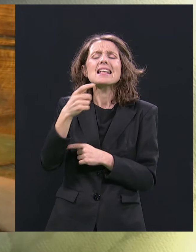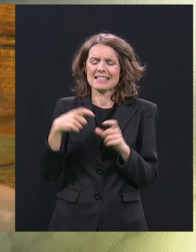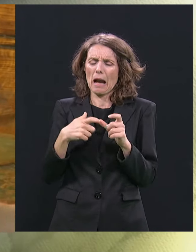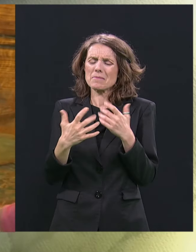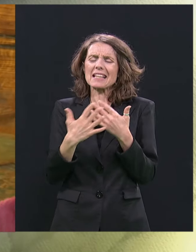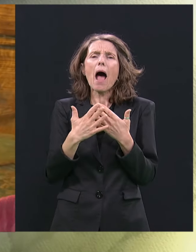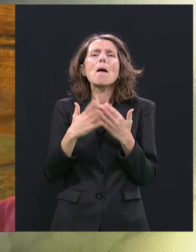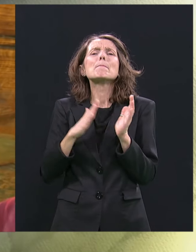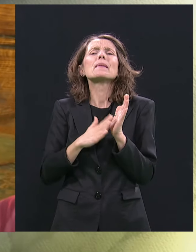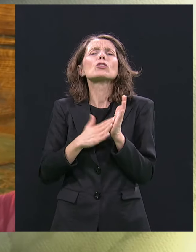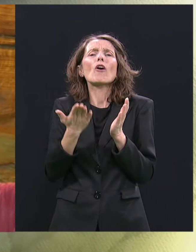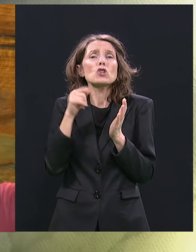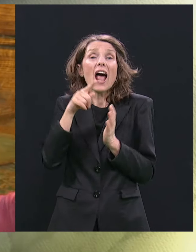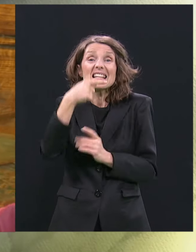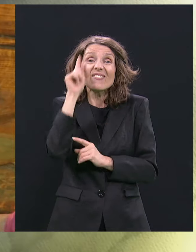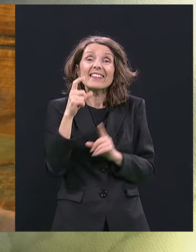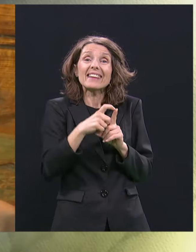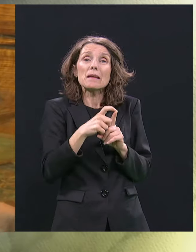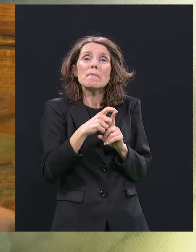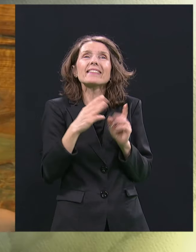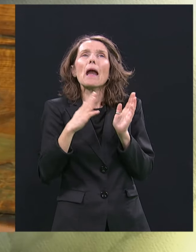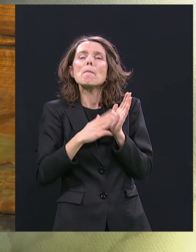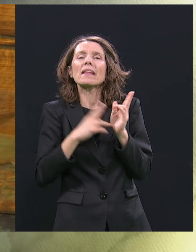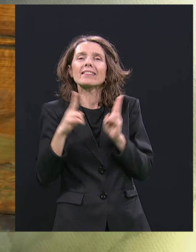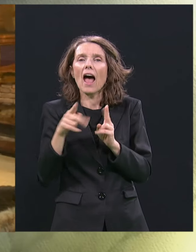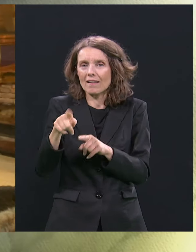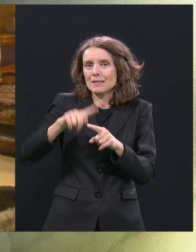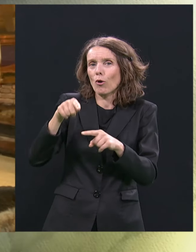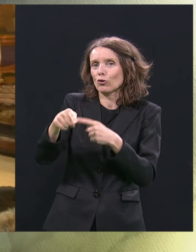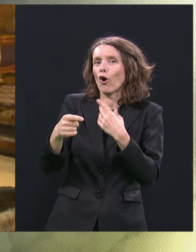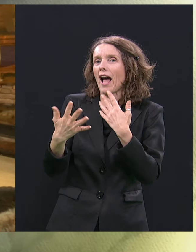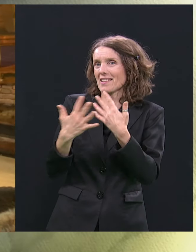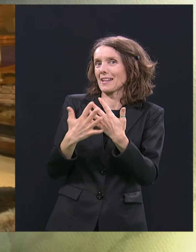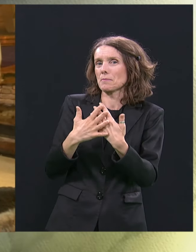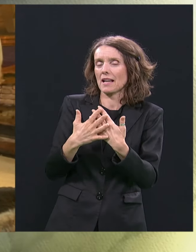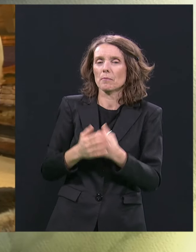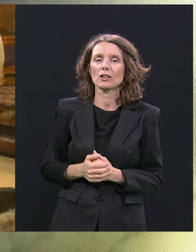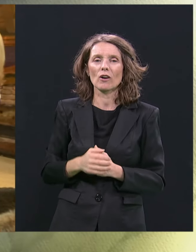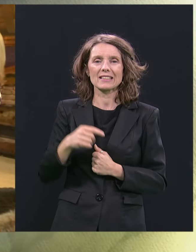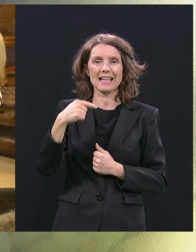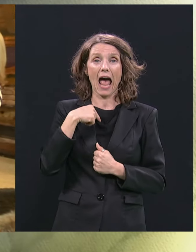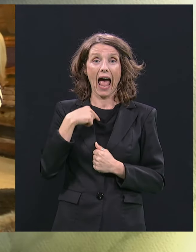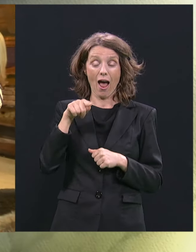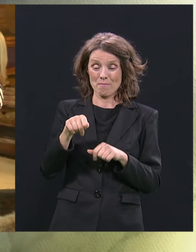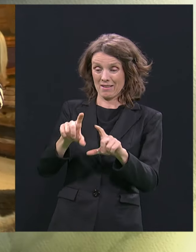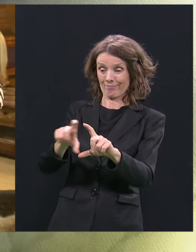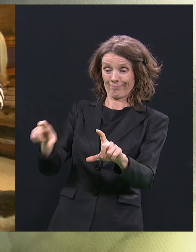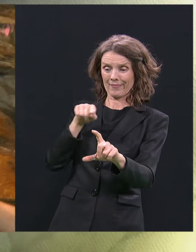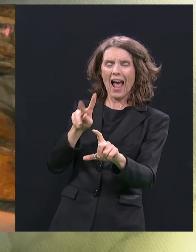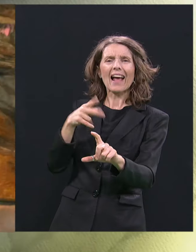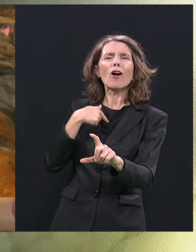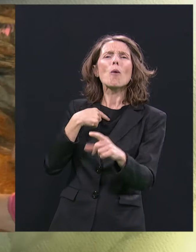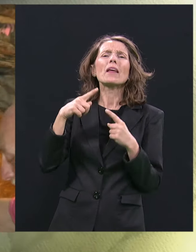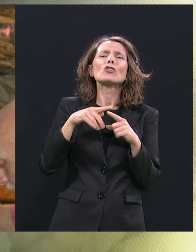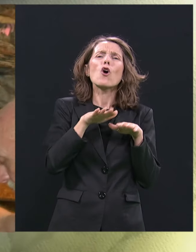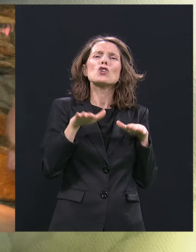Ovo je ugao kako se gleda na grad iz mesta gde mi najčešće i boravimo. To je preko Mačvanska strana, Tošina plaža se zove.